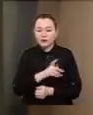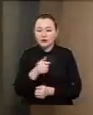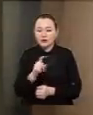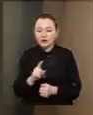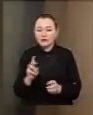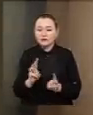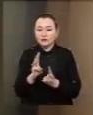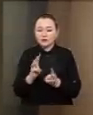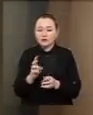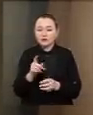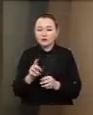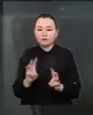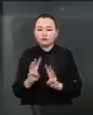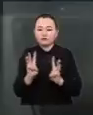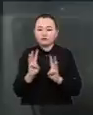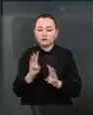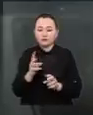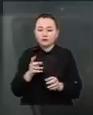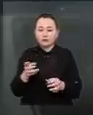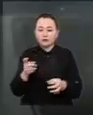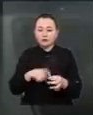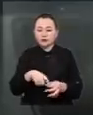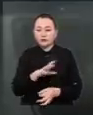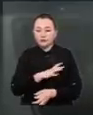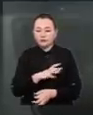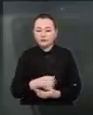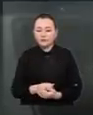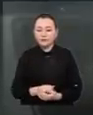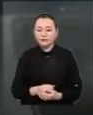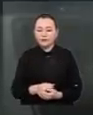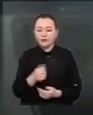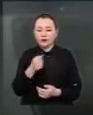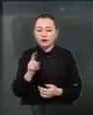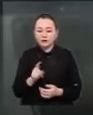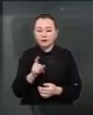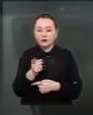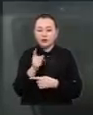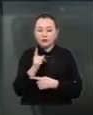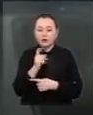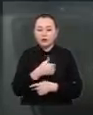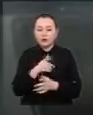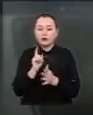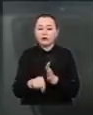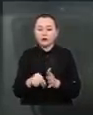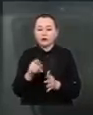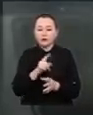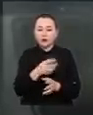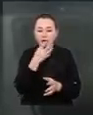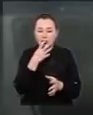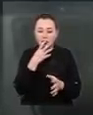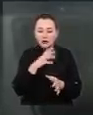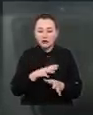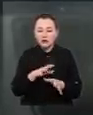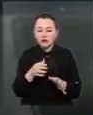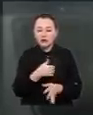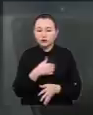плита с включенными конфорками. Занес баллончик газовый 5-литровый. На рыбалку собрался отогреть его, чтобы он